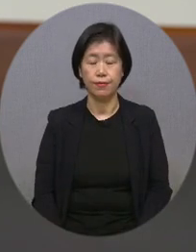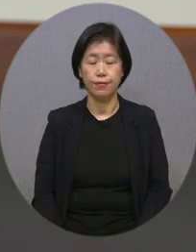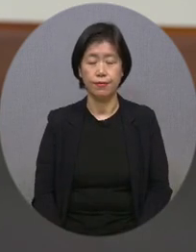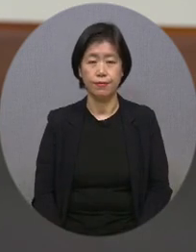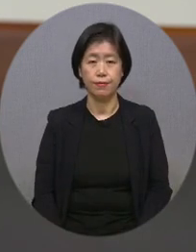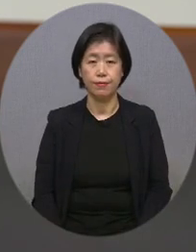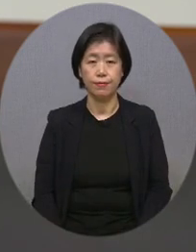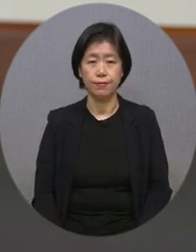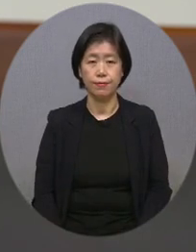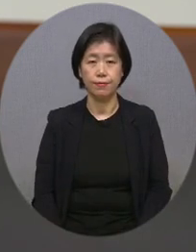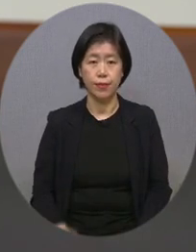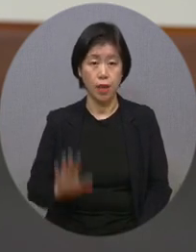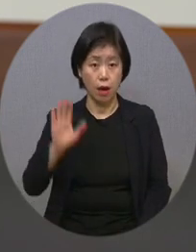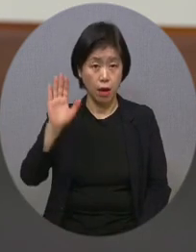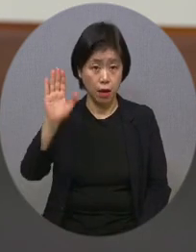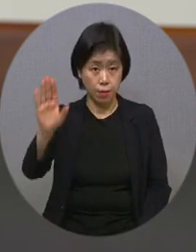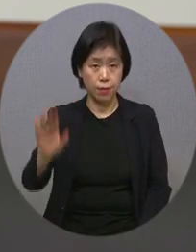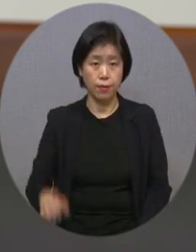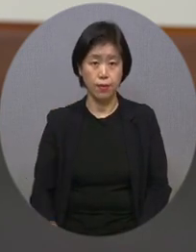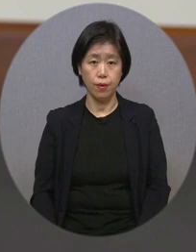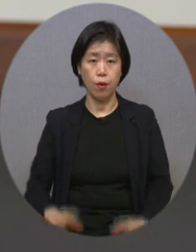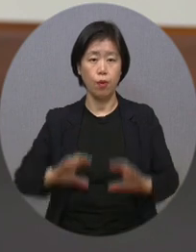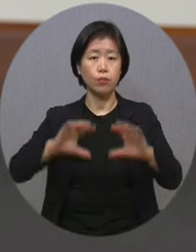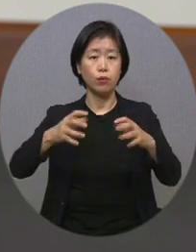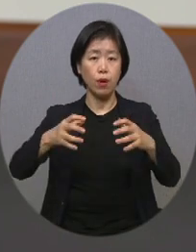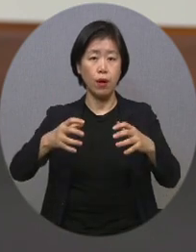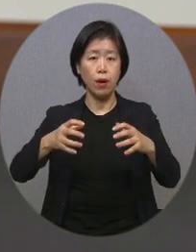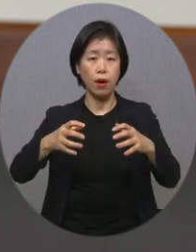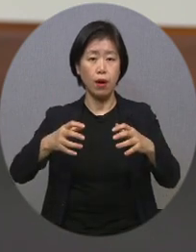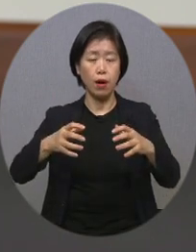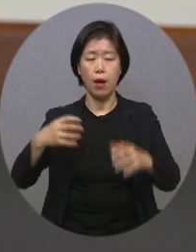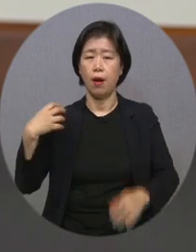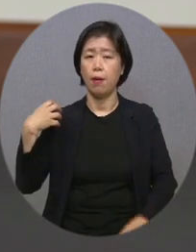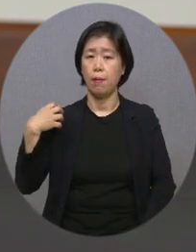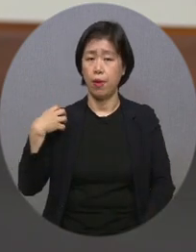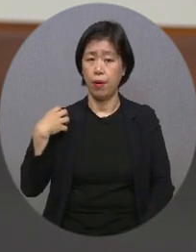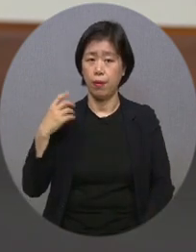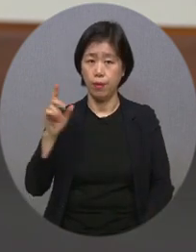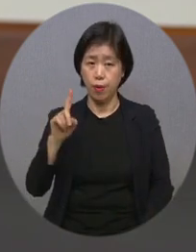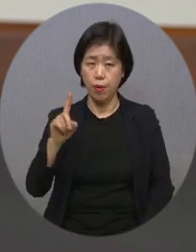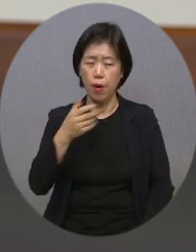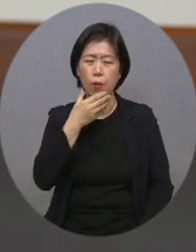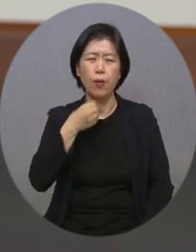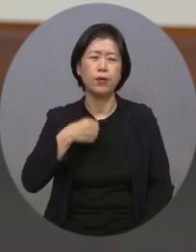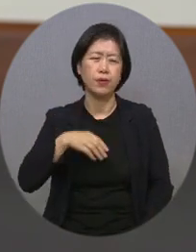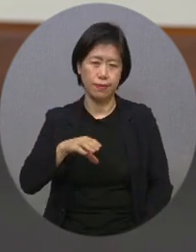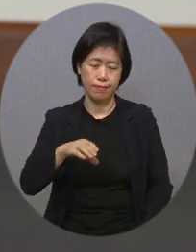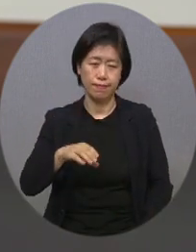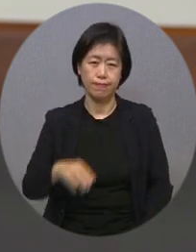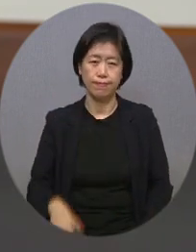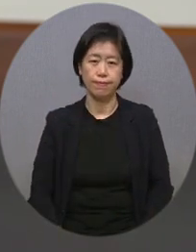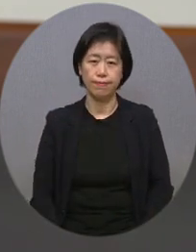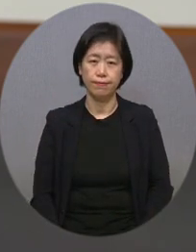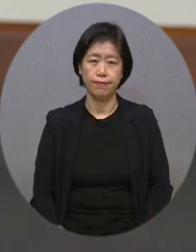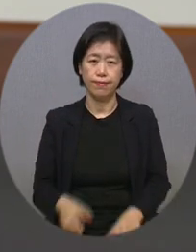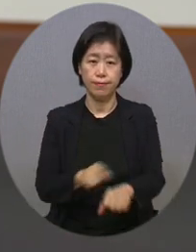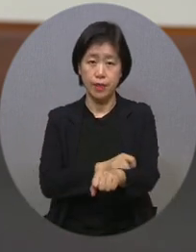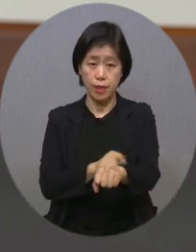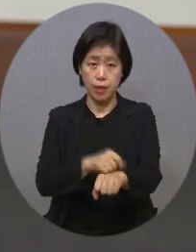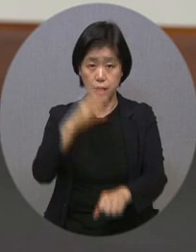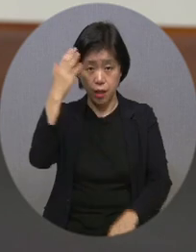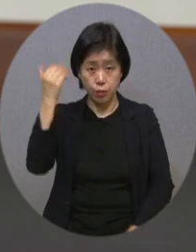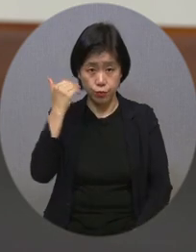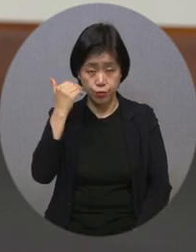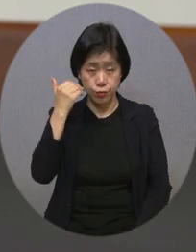앞으로는 저는 국가가 할 수 있는 역할이 이 복지 문제라고 생각을 하고 있고요. 그중에서 특히 우리나라 같은